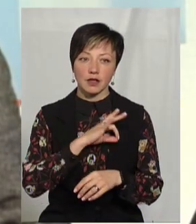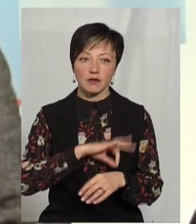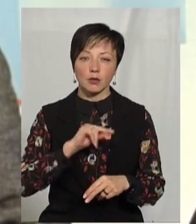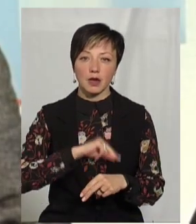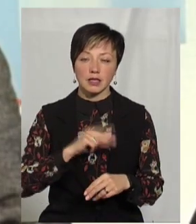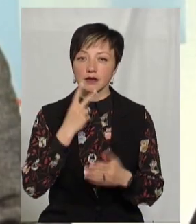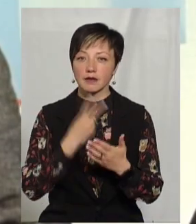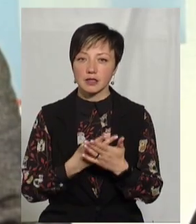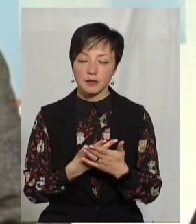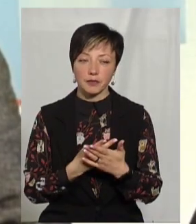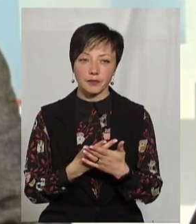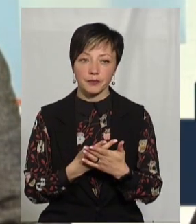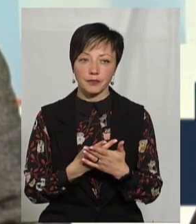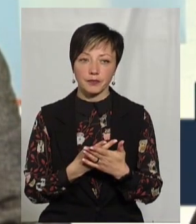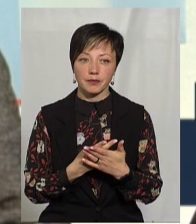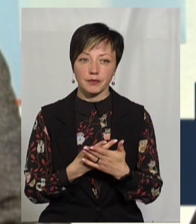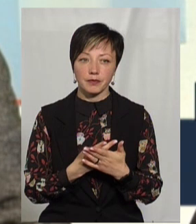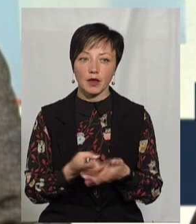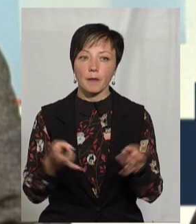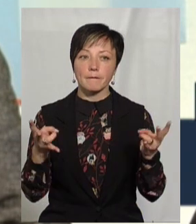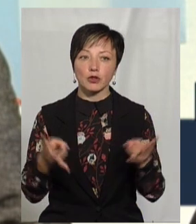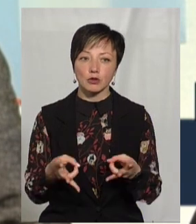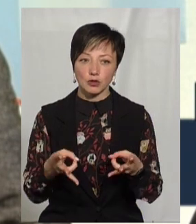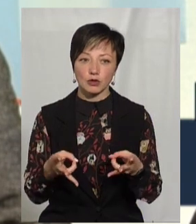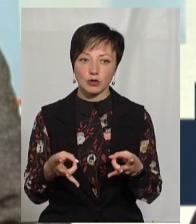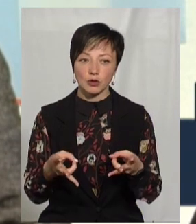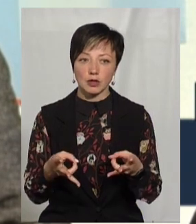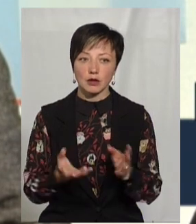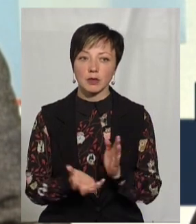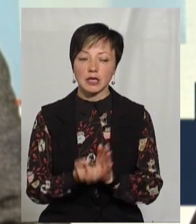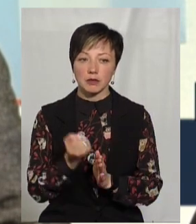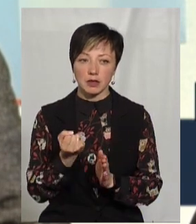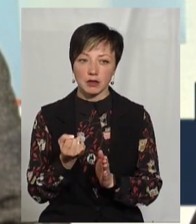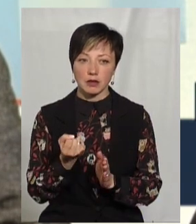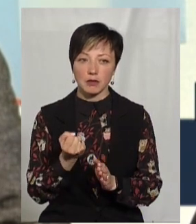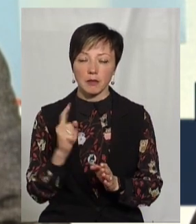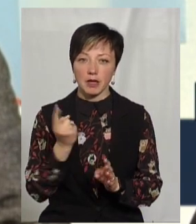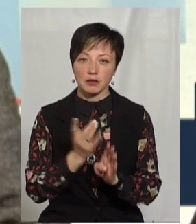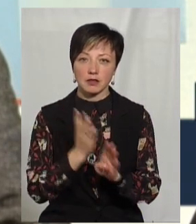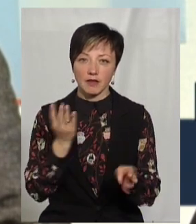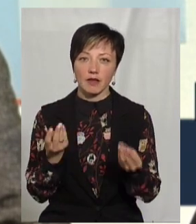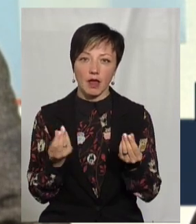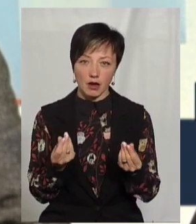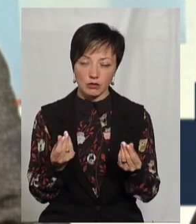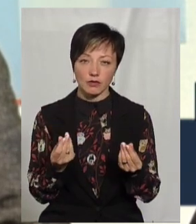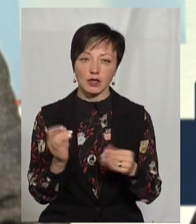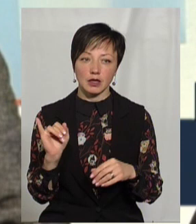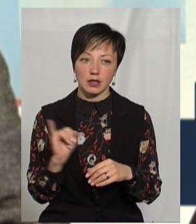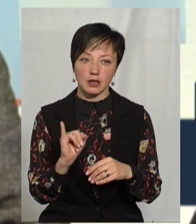Ну, дивіться, ми потребуємо в підтримці, перш за все, фінансової,